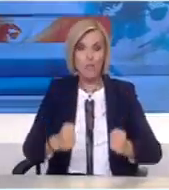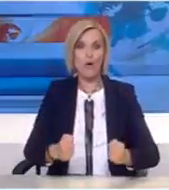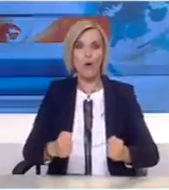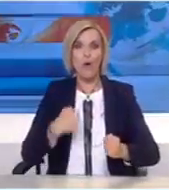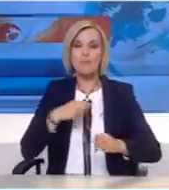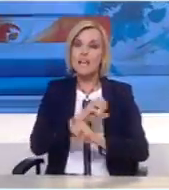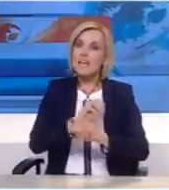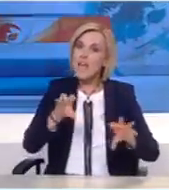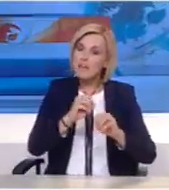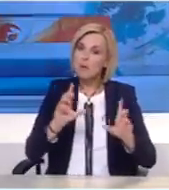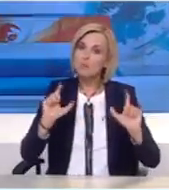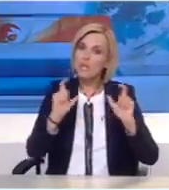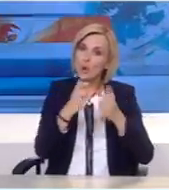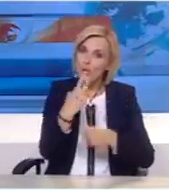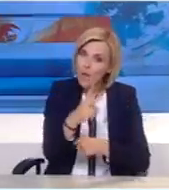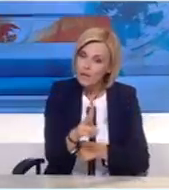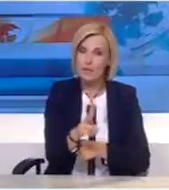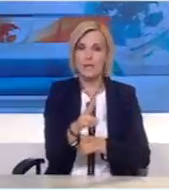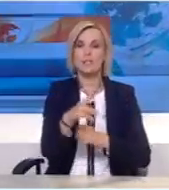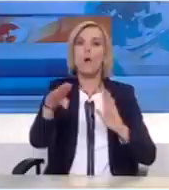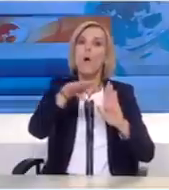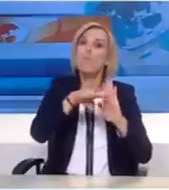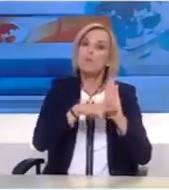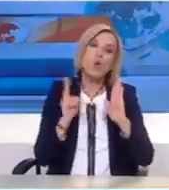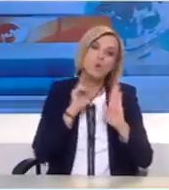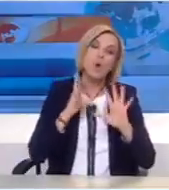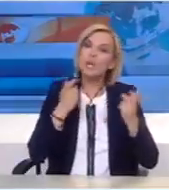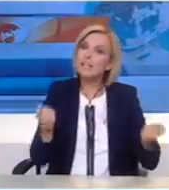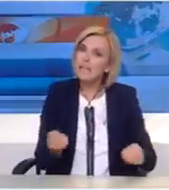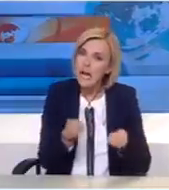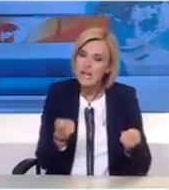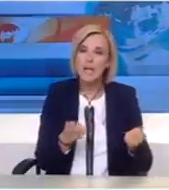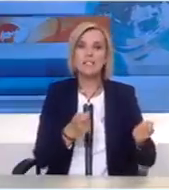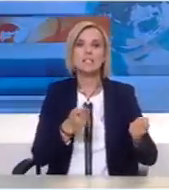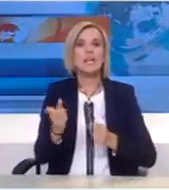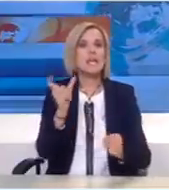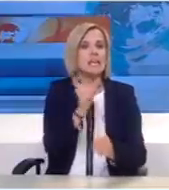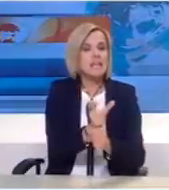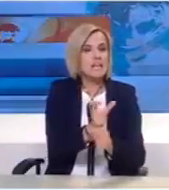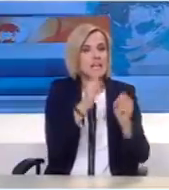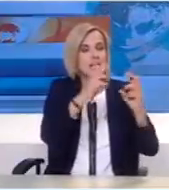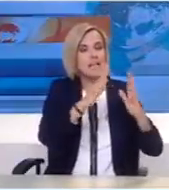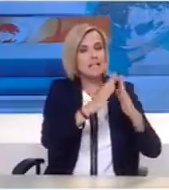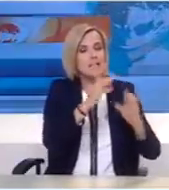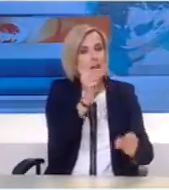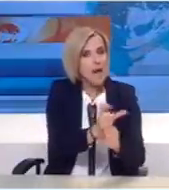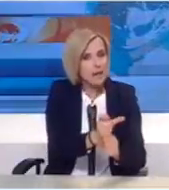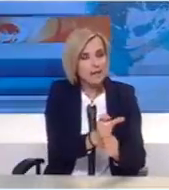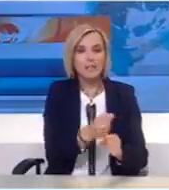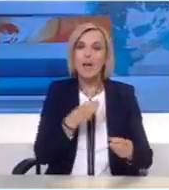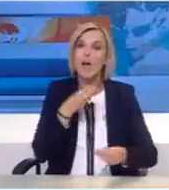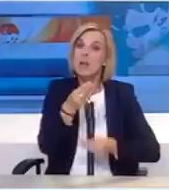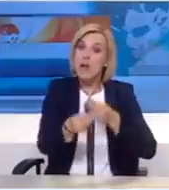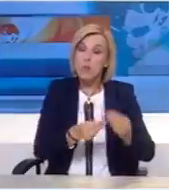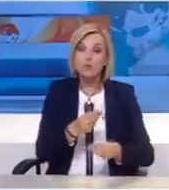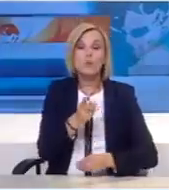Να ενημερώσουμε τις οικογένειές τους, να τηρηθούν τα πρωτόκολλα, η προφύλαξη, η καραντίνα, να δοθεί η δυνατότητα